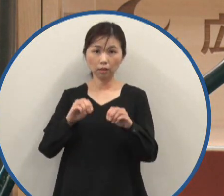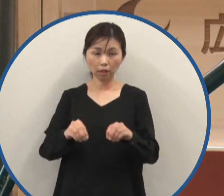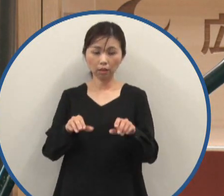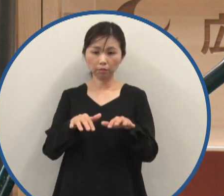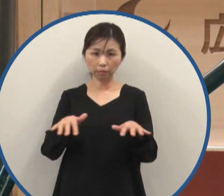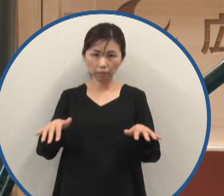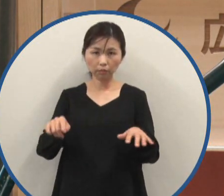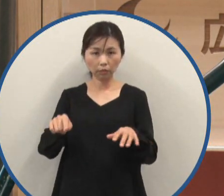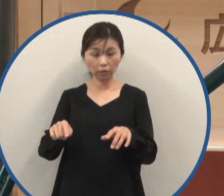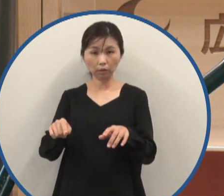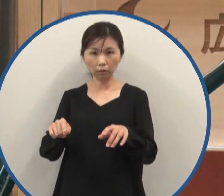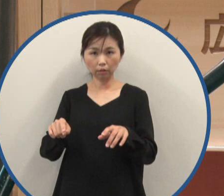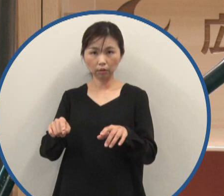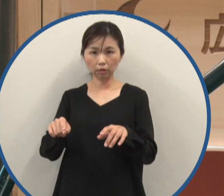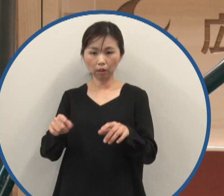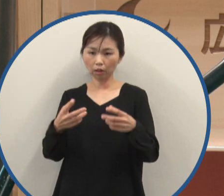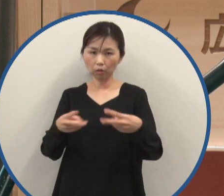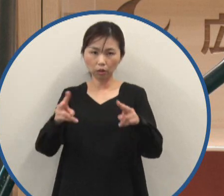も